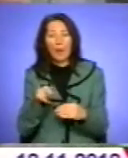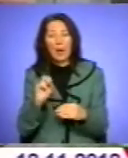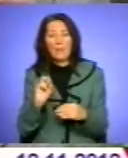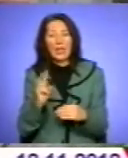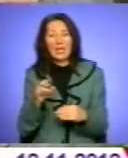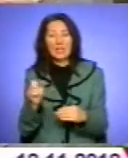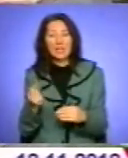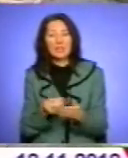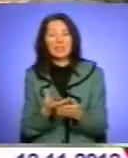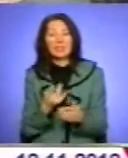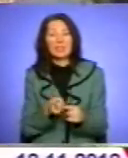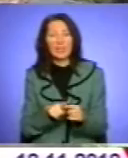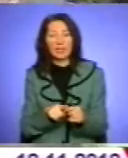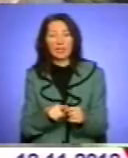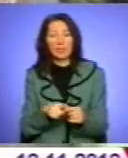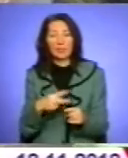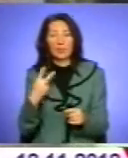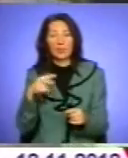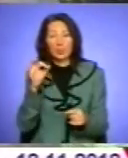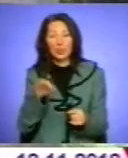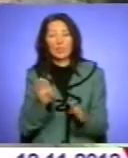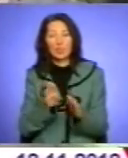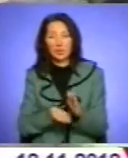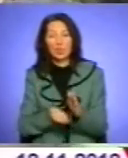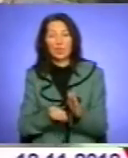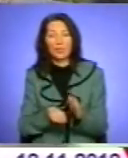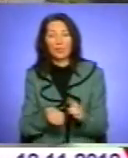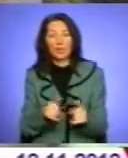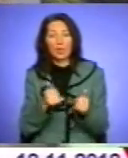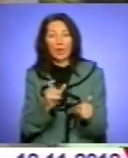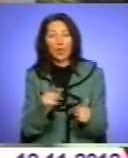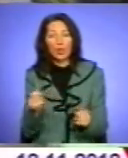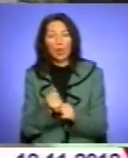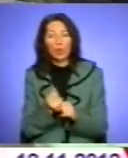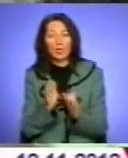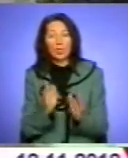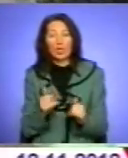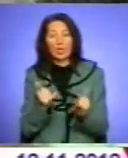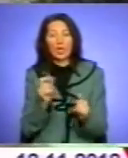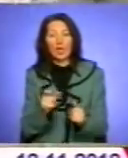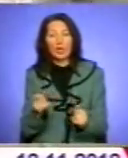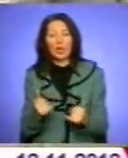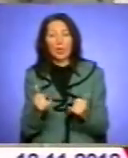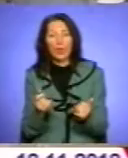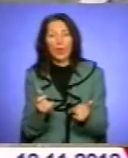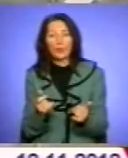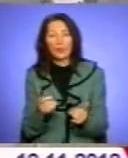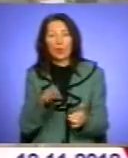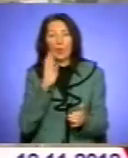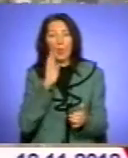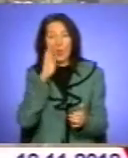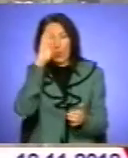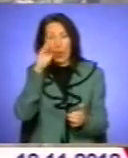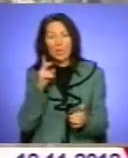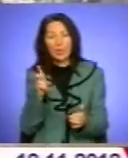які виставляють? 20% нижче. Для людей робити. Тільки для людей, а для кого? А от пан Богдан